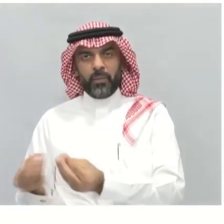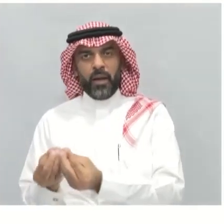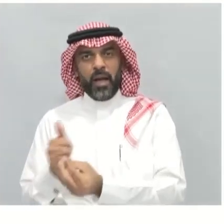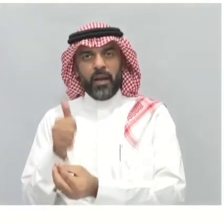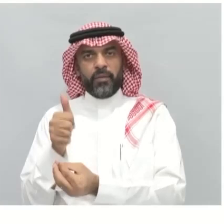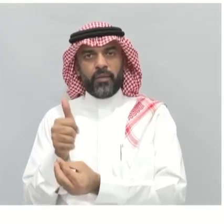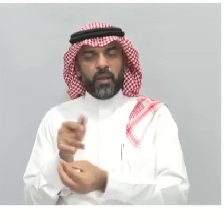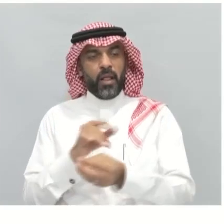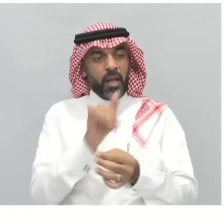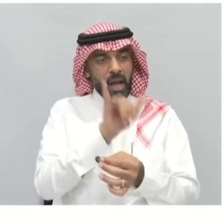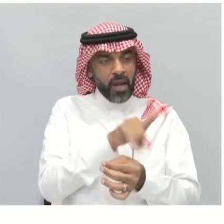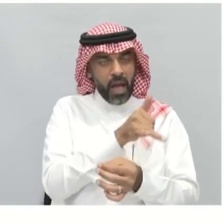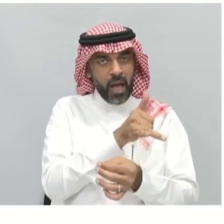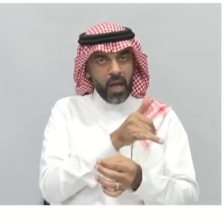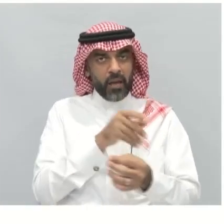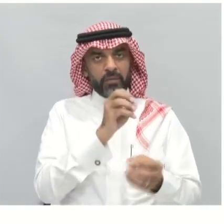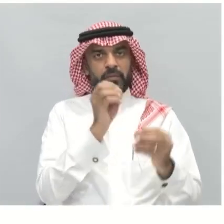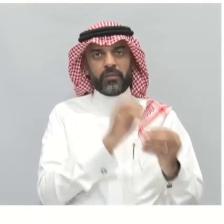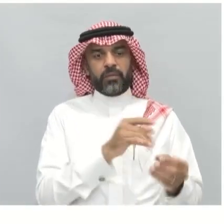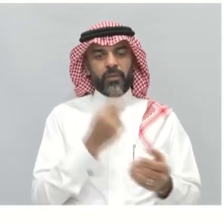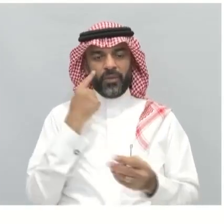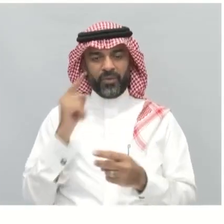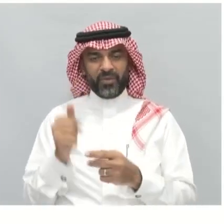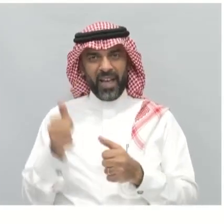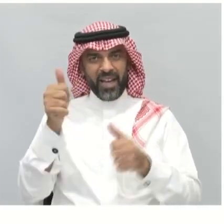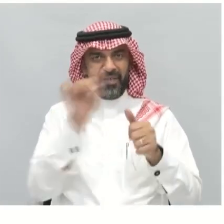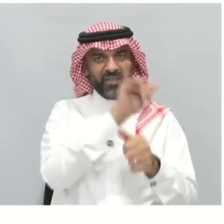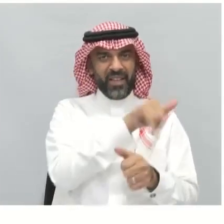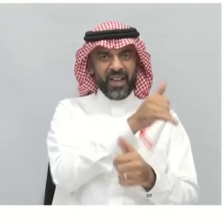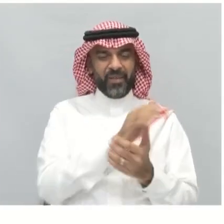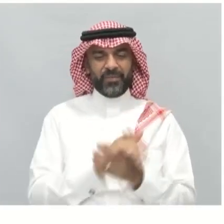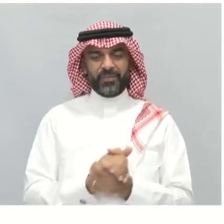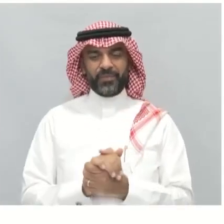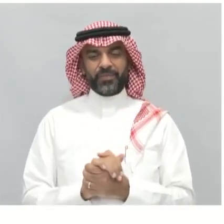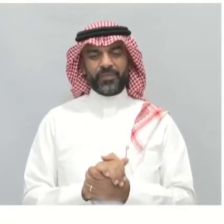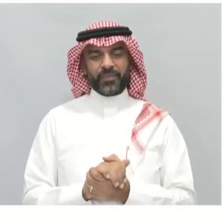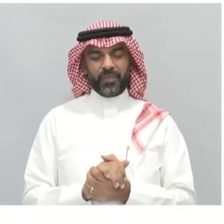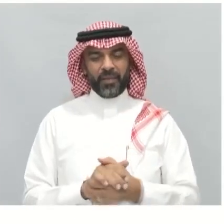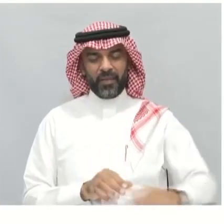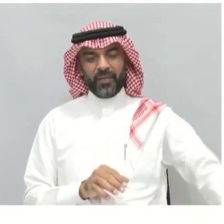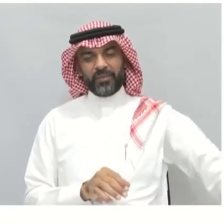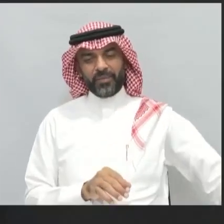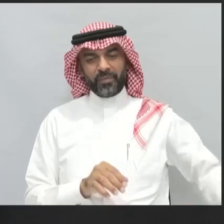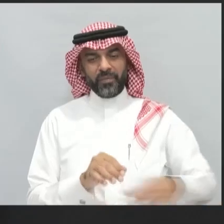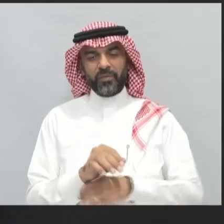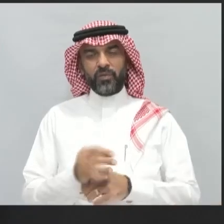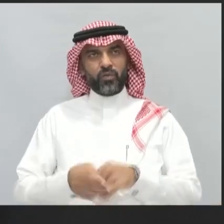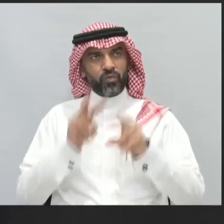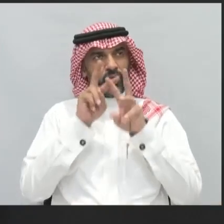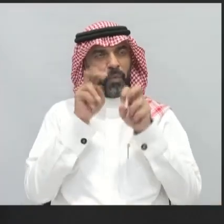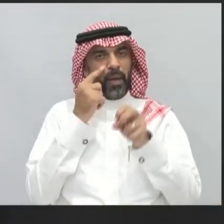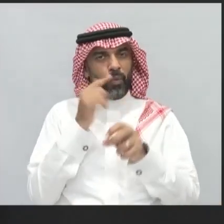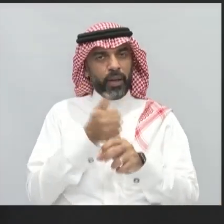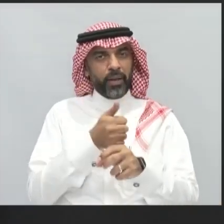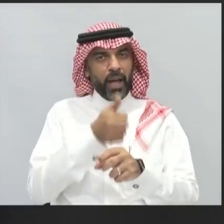الكلمات وفق نهاياتها فما انتهى منها بالف قائمه اكتبه في المربع الاول وهو